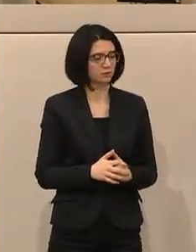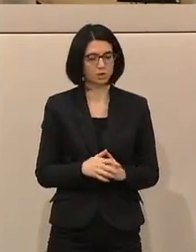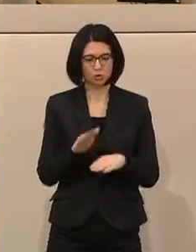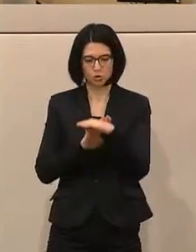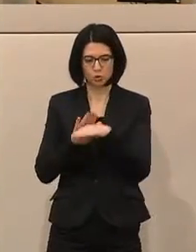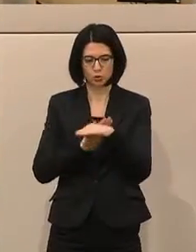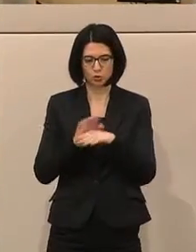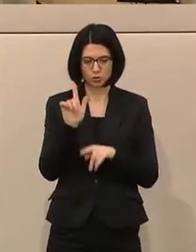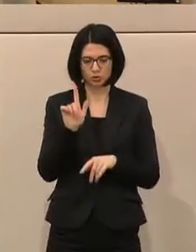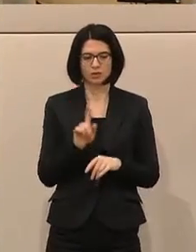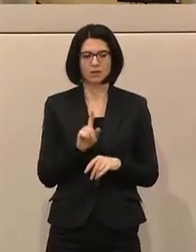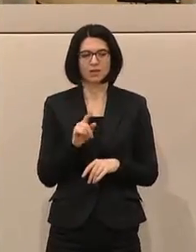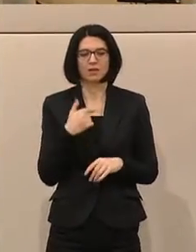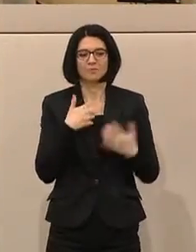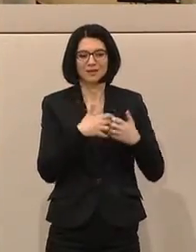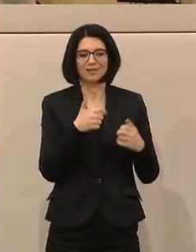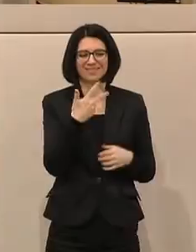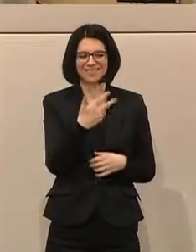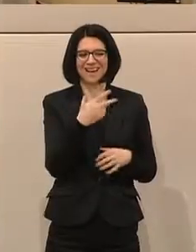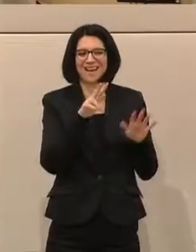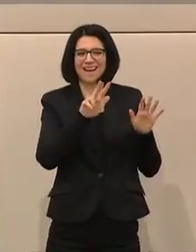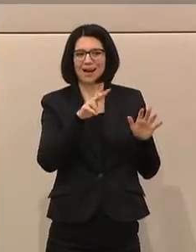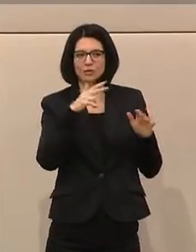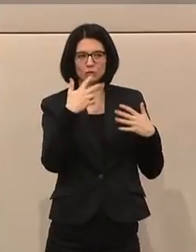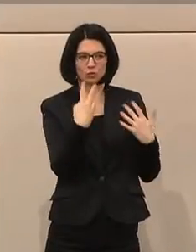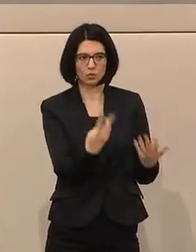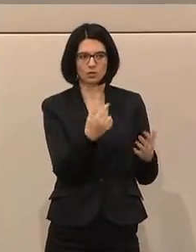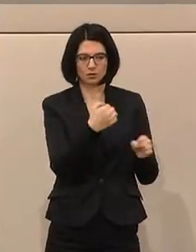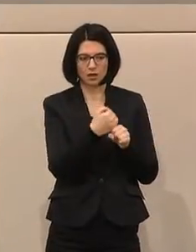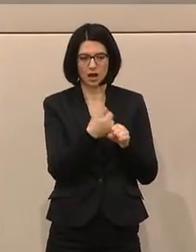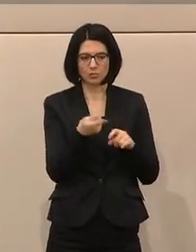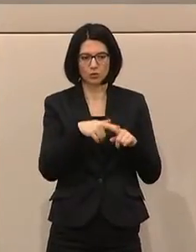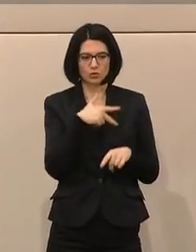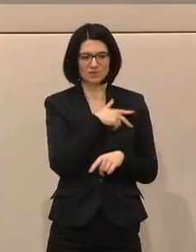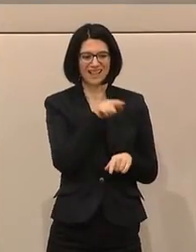Ich weise noch den Bericht 398 der Beilagen dem Ausschuss für Arbeit und Soziales zu.